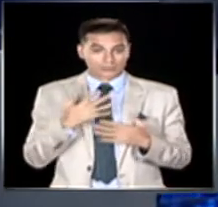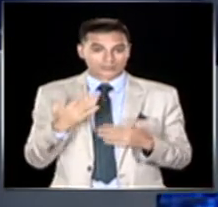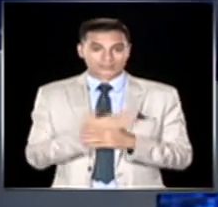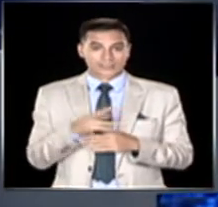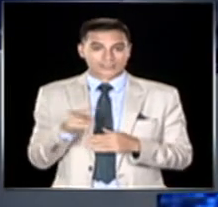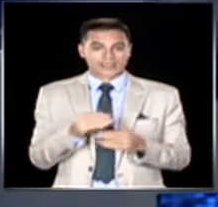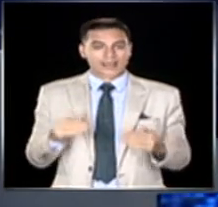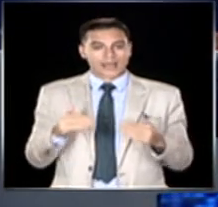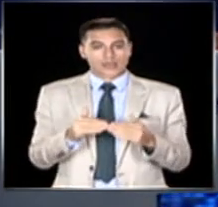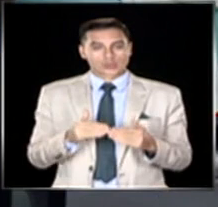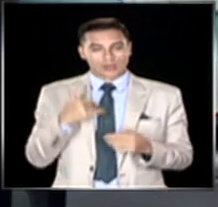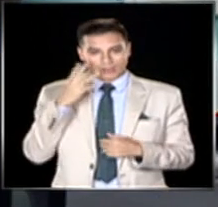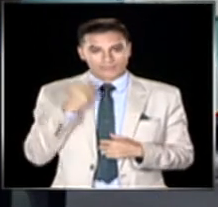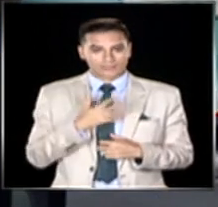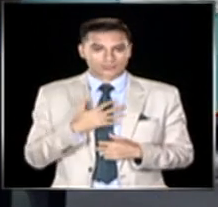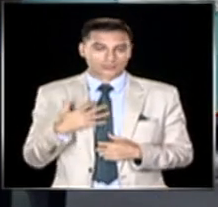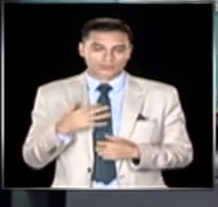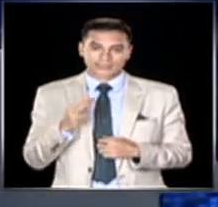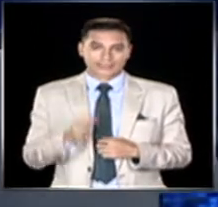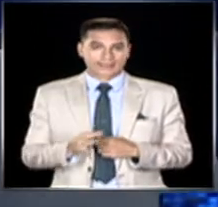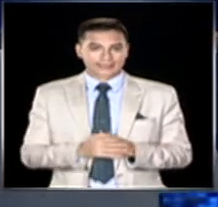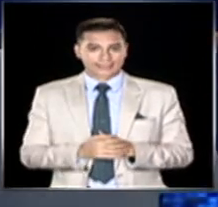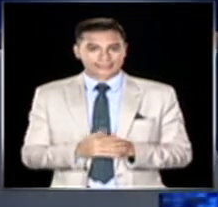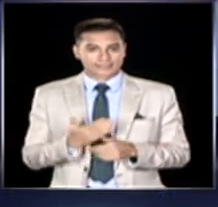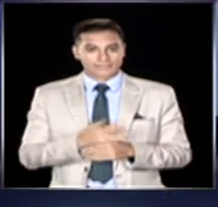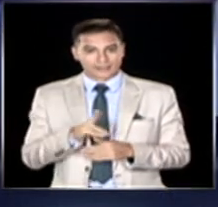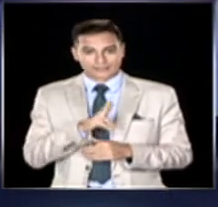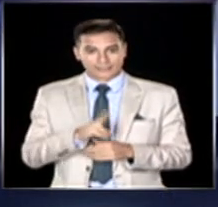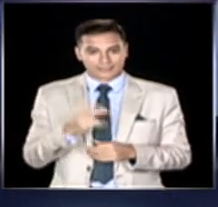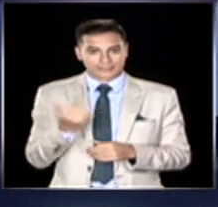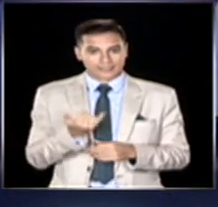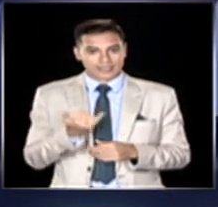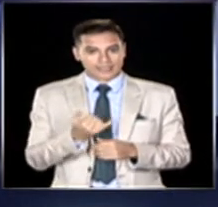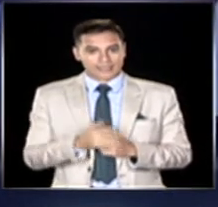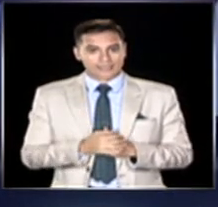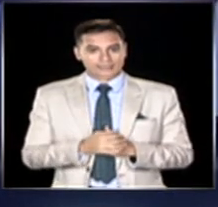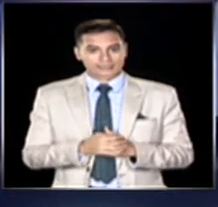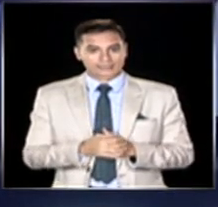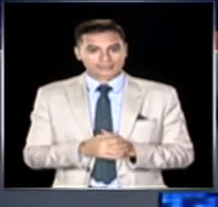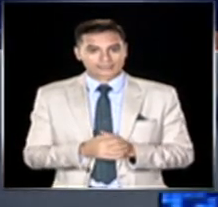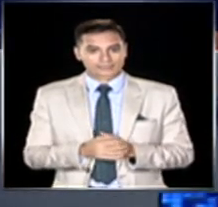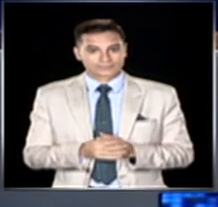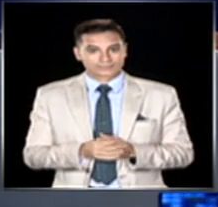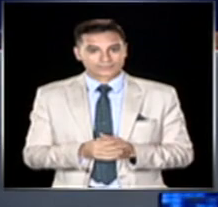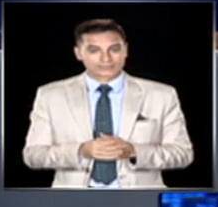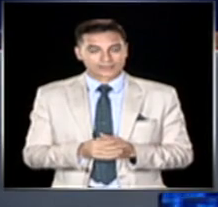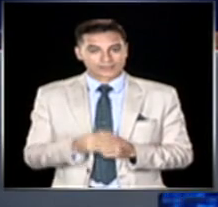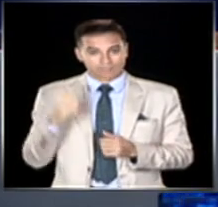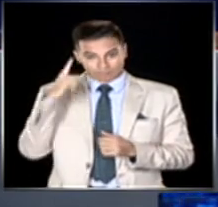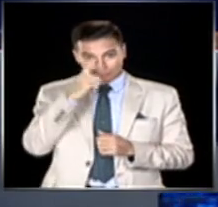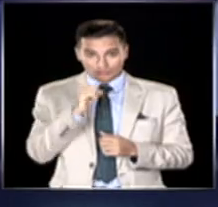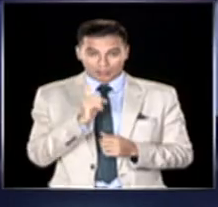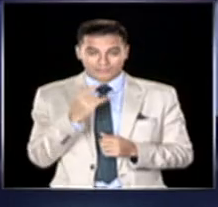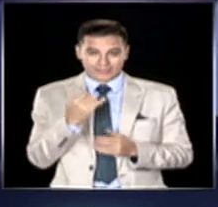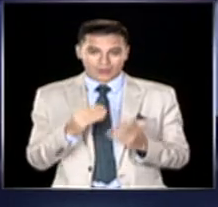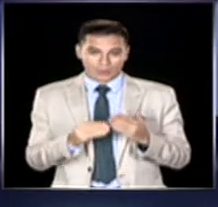انتوا الاثنين اتعادلتوا انا مبسوط جدا الاسئله سهله ولا صعبه ايه مصاعه من السنه اللي فاتت اعلى شويه بس مش لدرجه كان